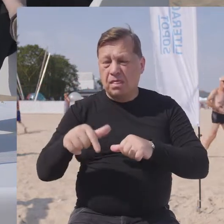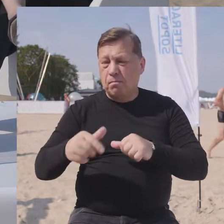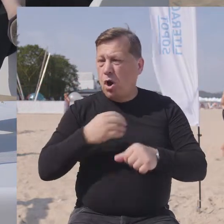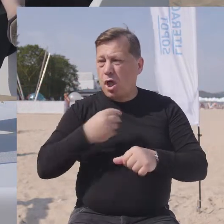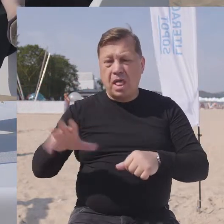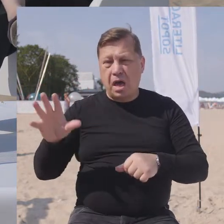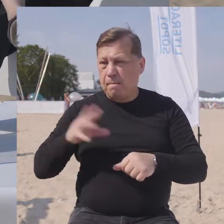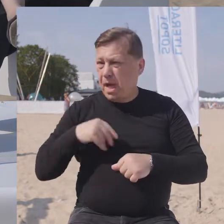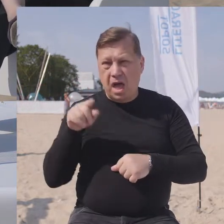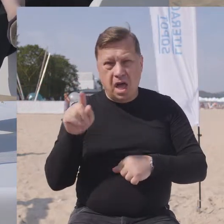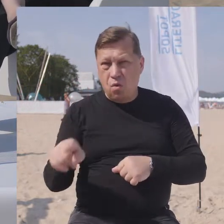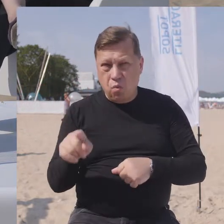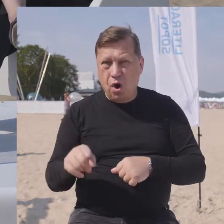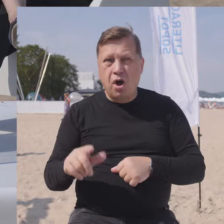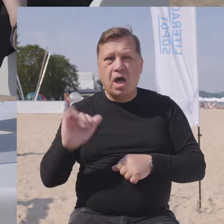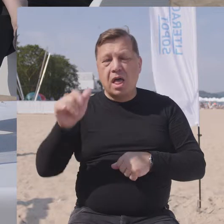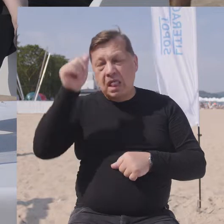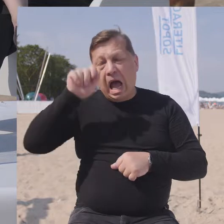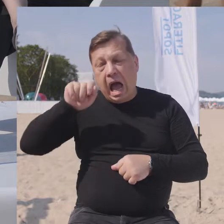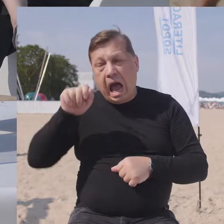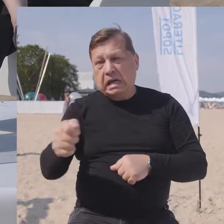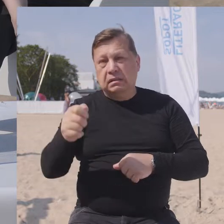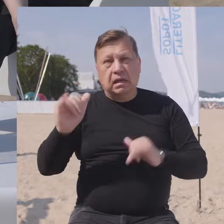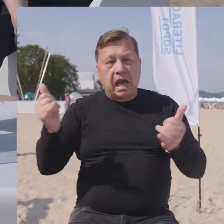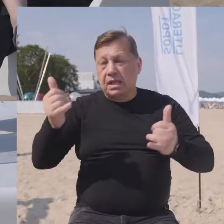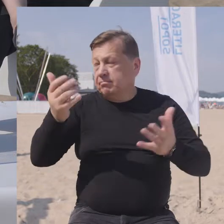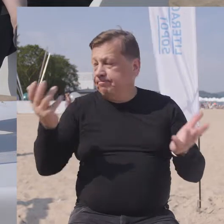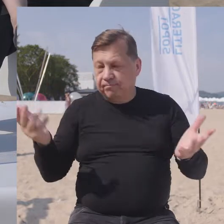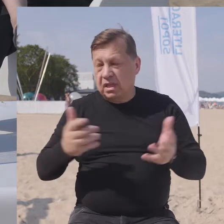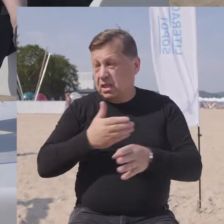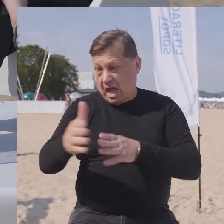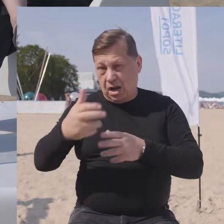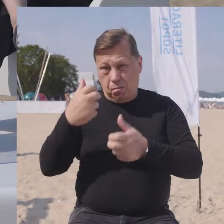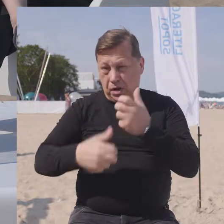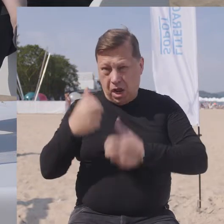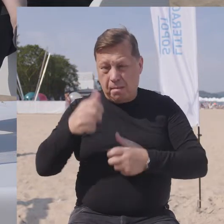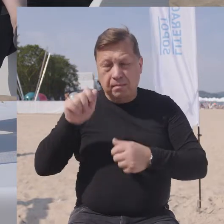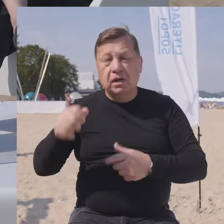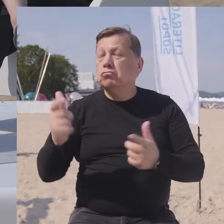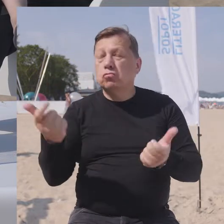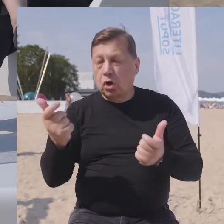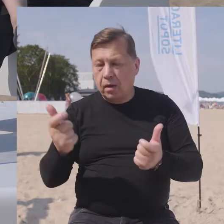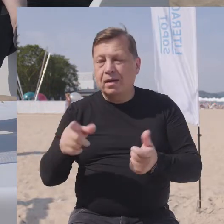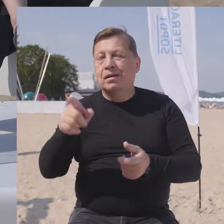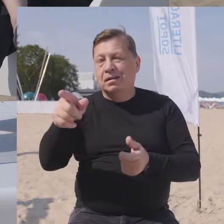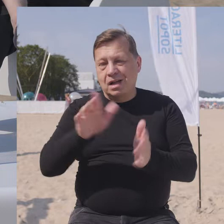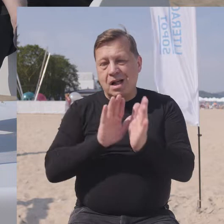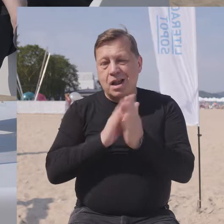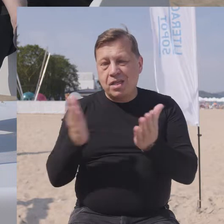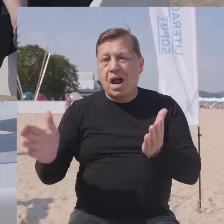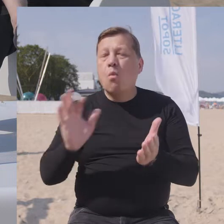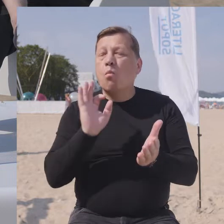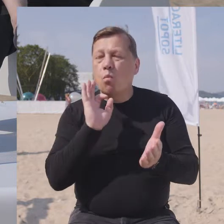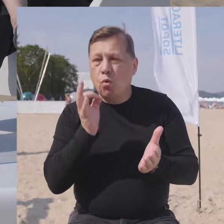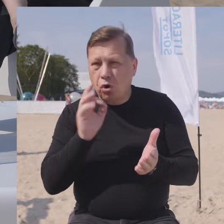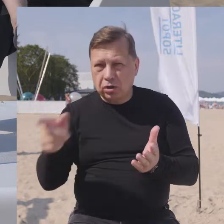i nawet do końca nie było wiadomo, jak go nazwać. Nadal myślę, że jest z tym problem. Myślę tutaj o literaturze